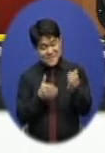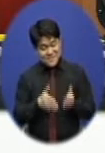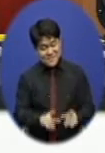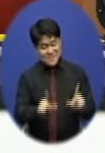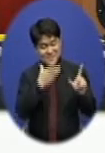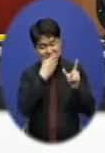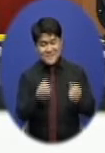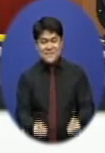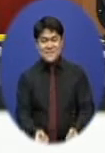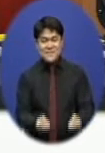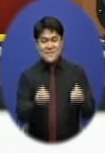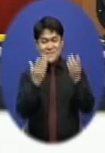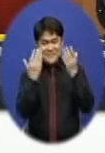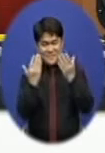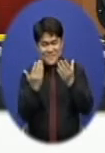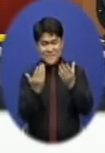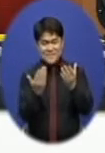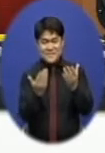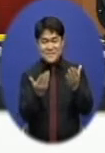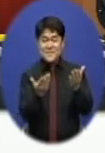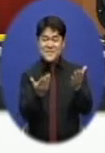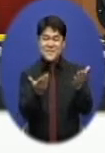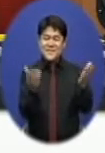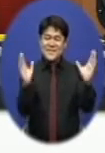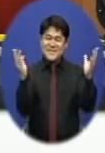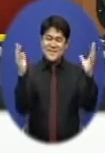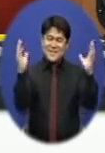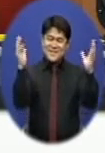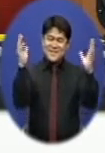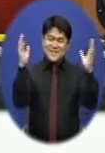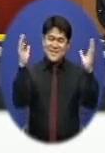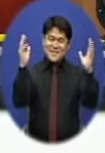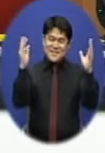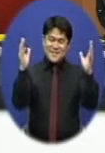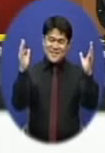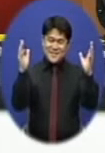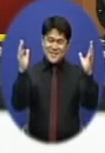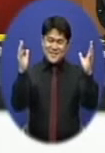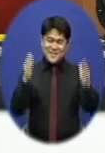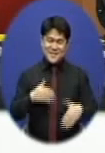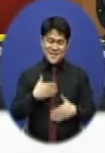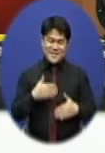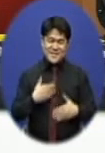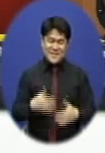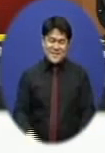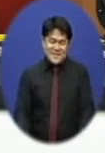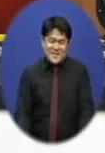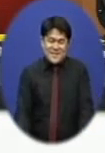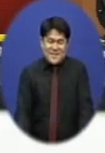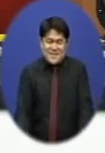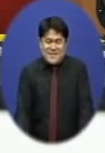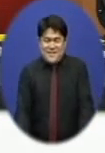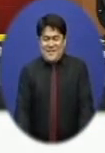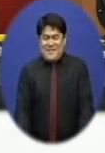생일 축하합니다. 해비 해비 이거 해비 또 마음이 아픕니다.